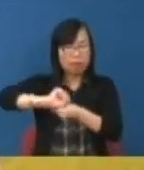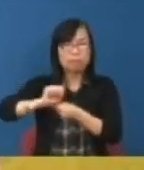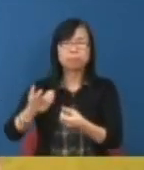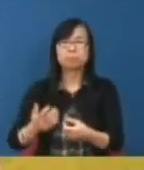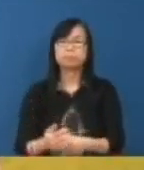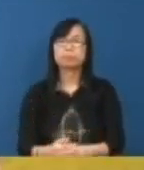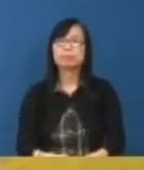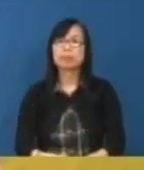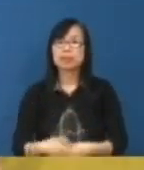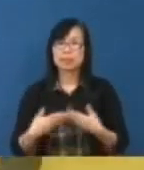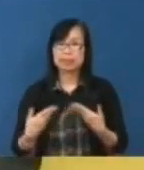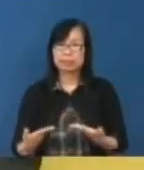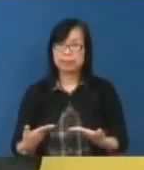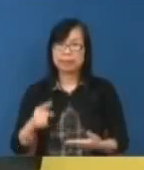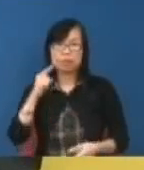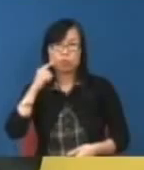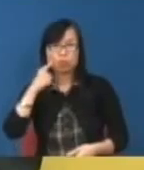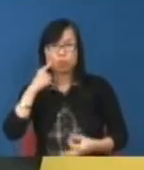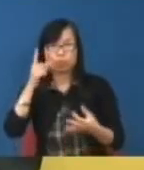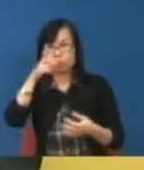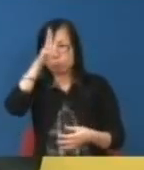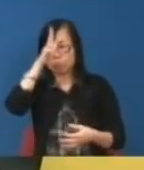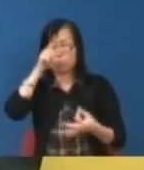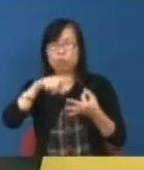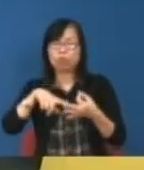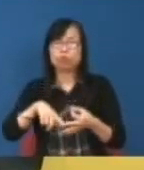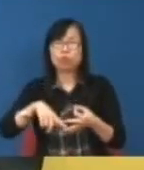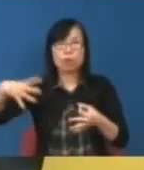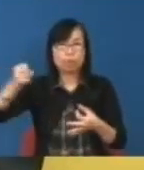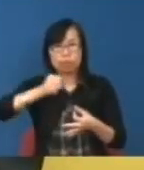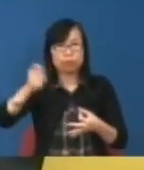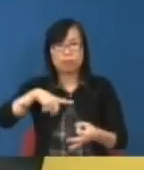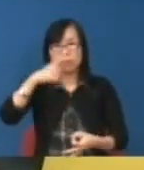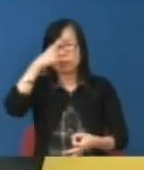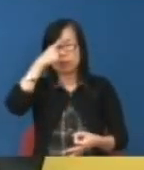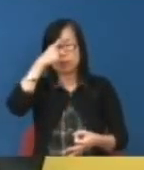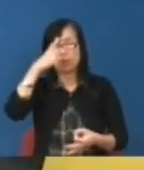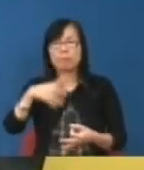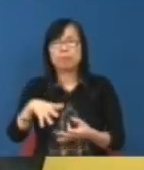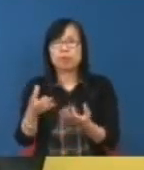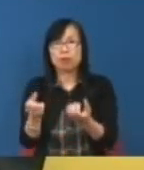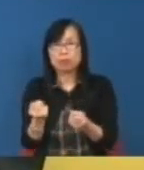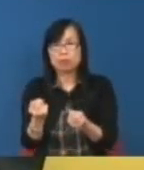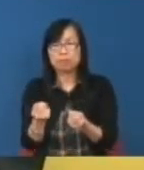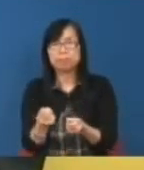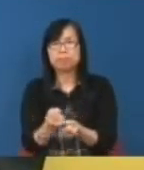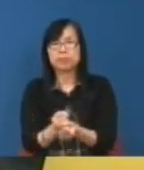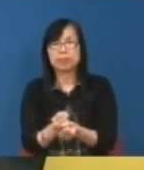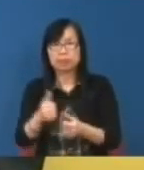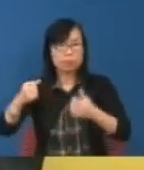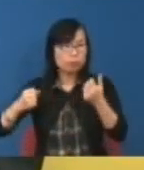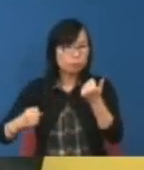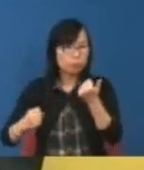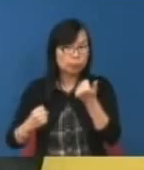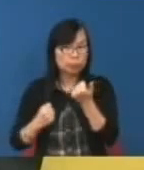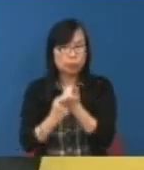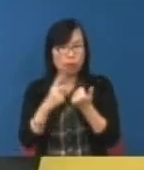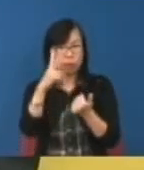咧，孫明揚咧就得到咗兩個民仔嘅支持，又通過咗可加可減機制，係嘛？呢